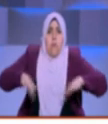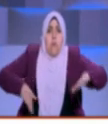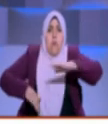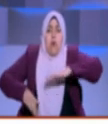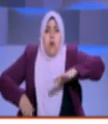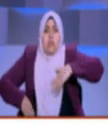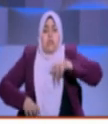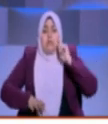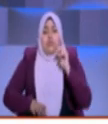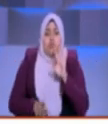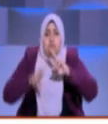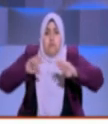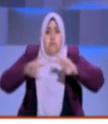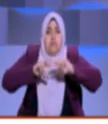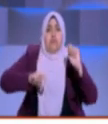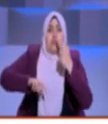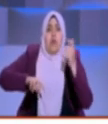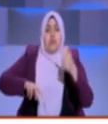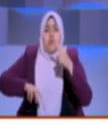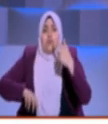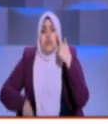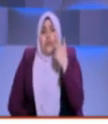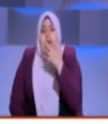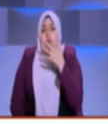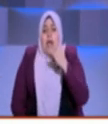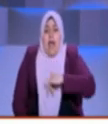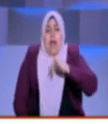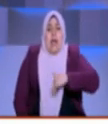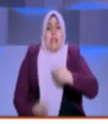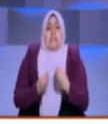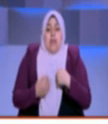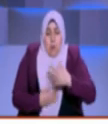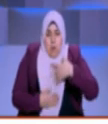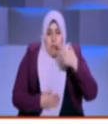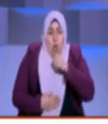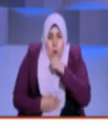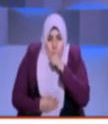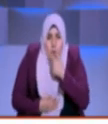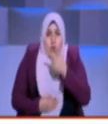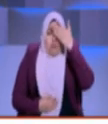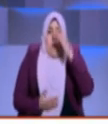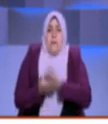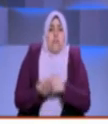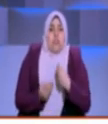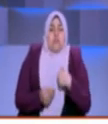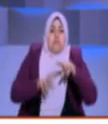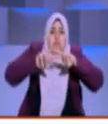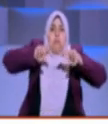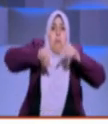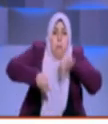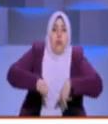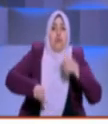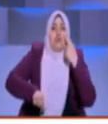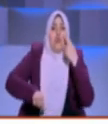الحالات الإيجابية التي لم يظهر عليها الأعراض، ويمكن أن تكون هذه التسجيلات الارتفاع لا. في